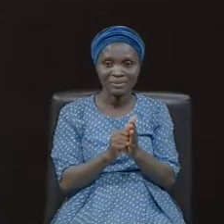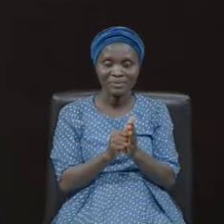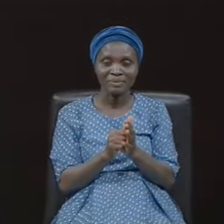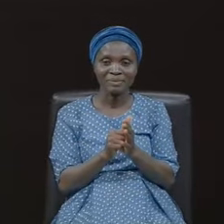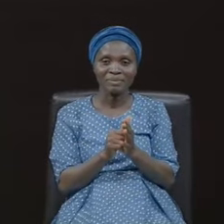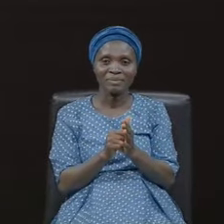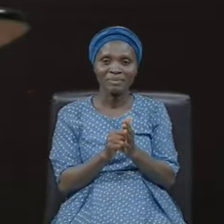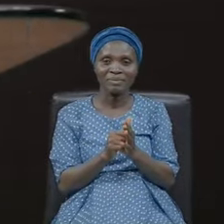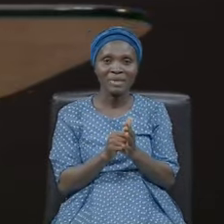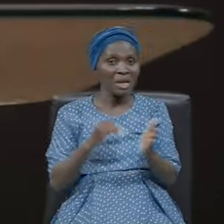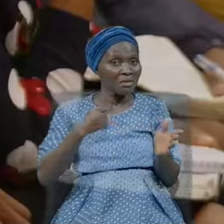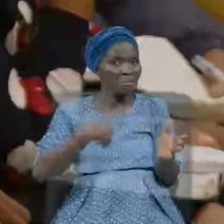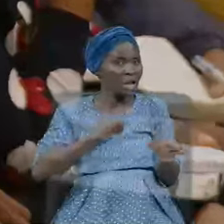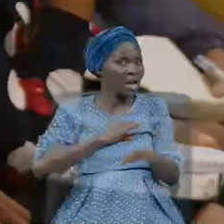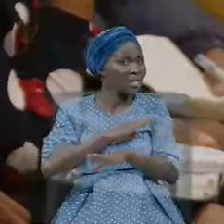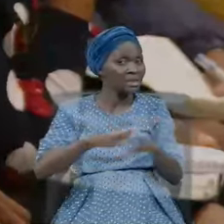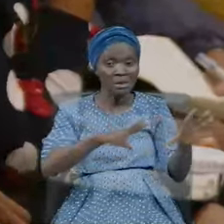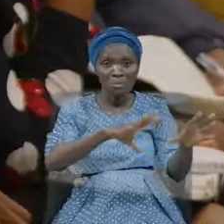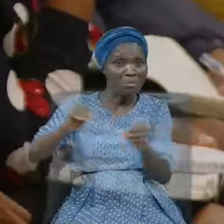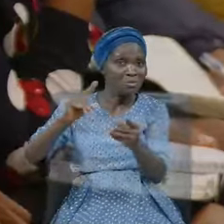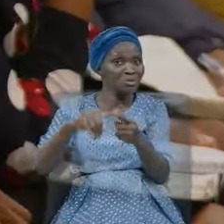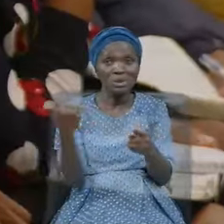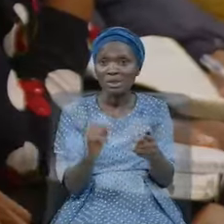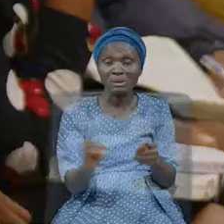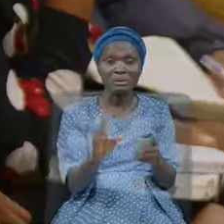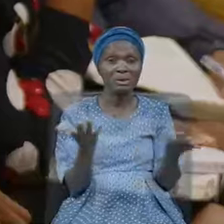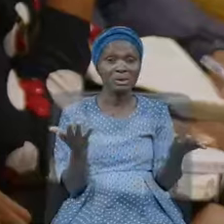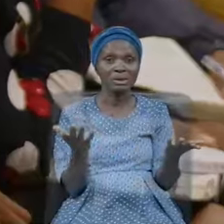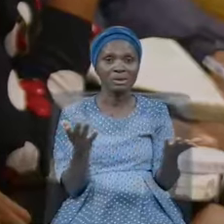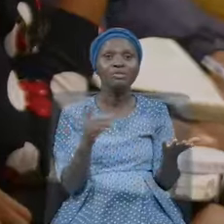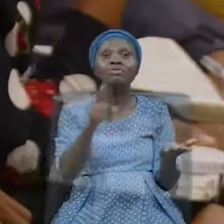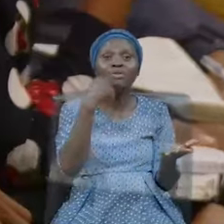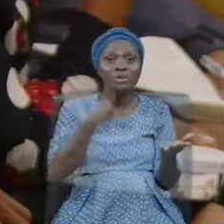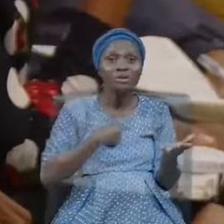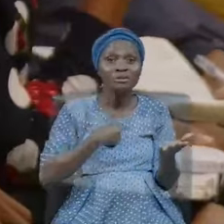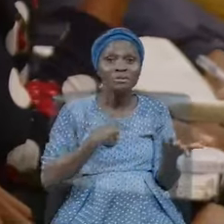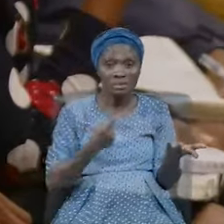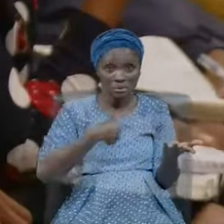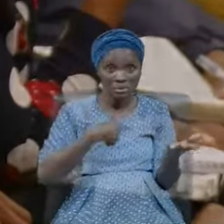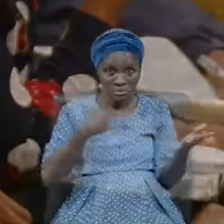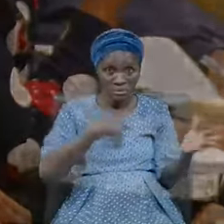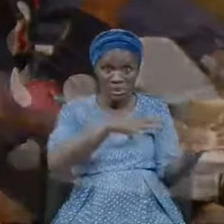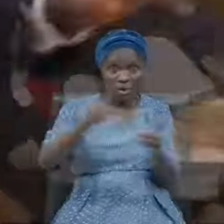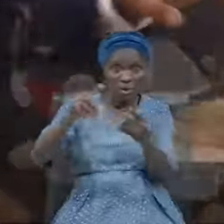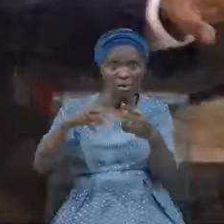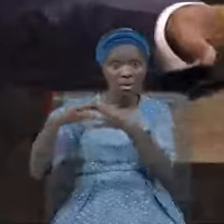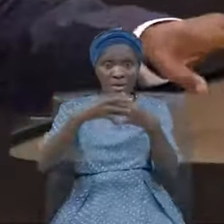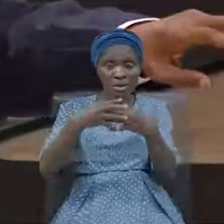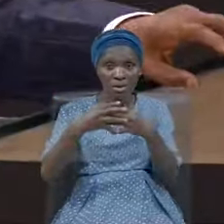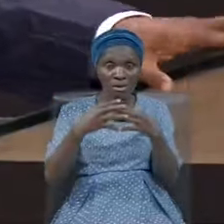moi je ne suis pas parti en Angleterre. Et dites-moi maintenant, est-ce que j'ai